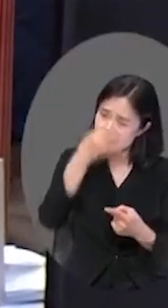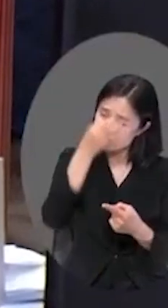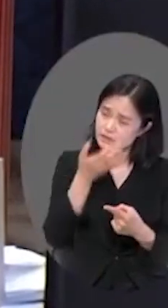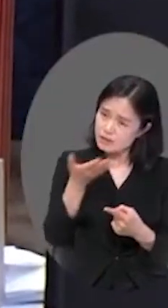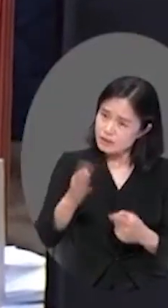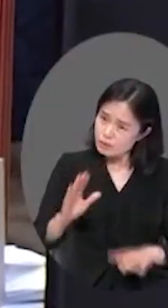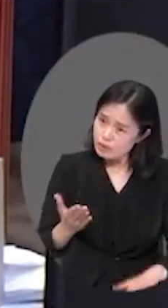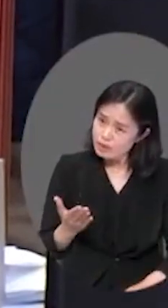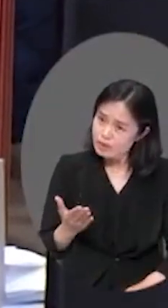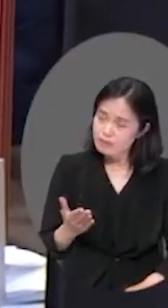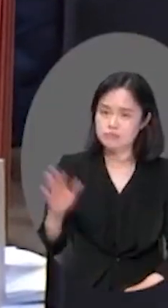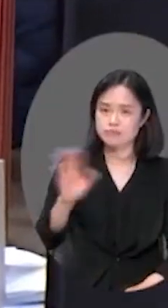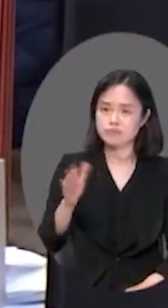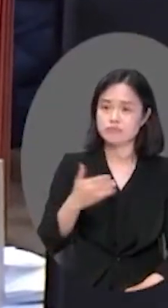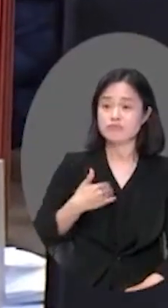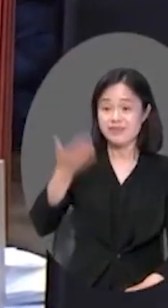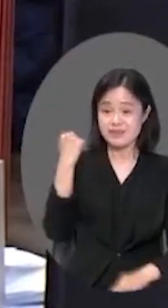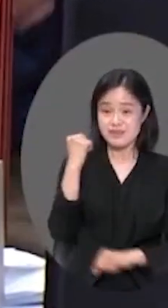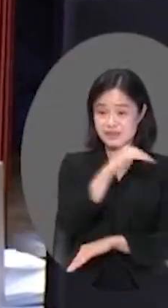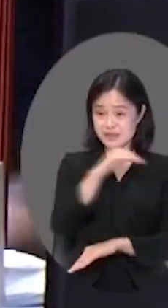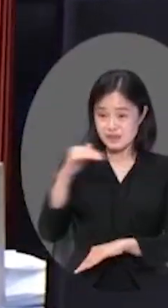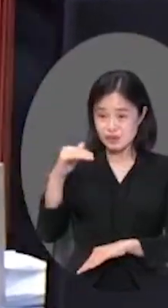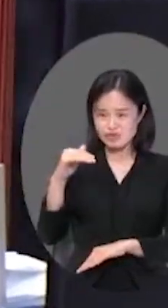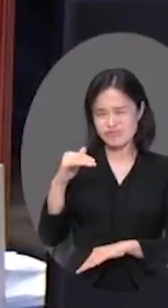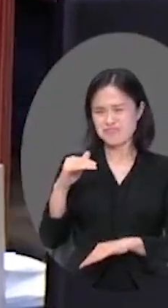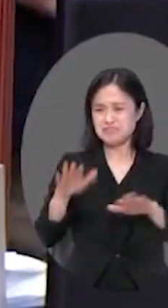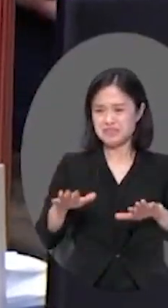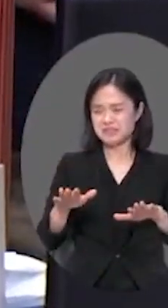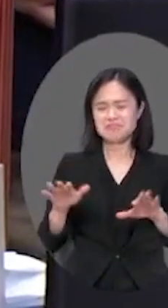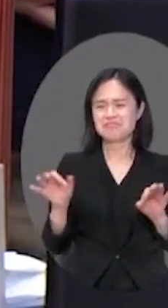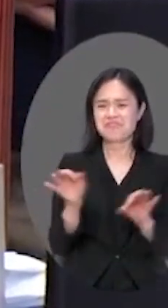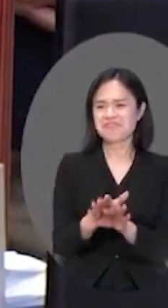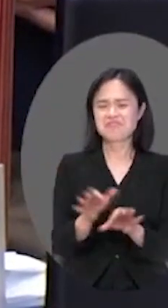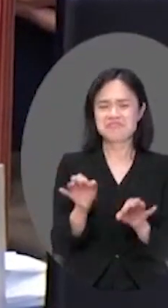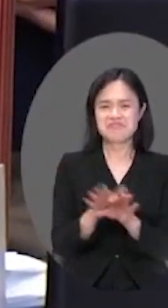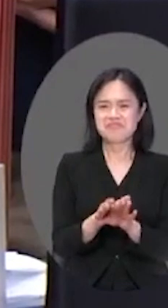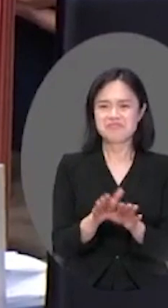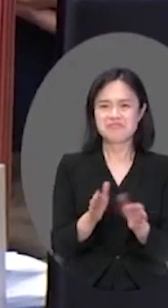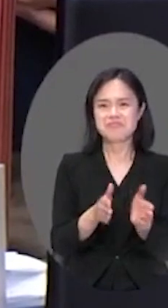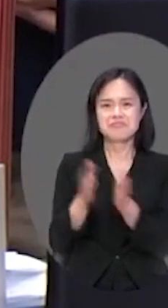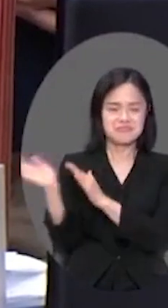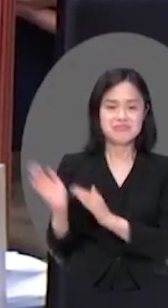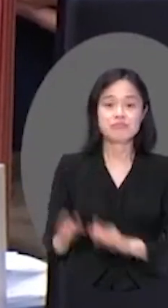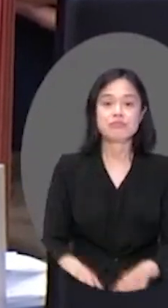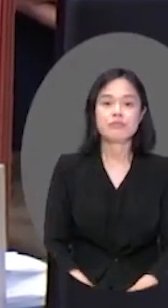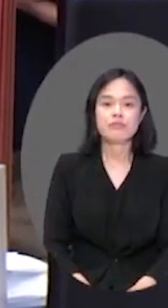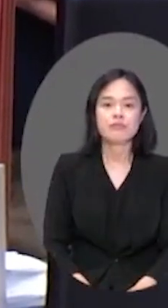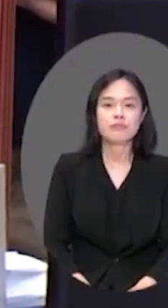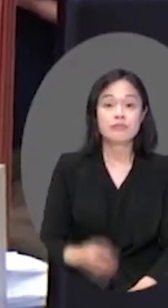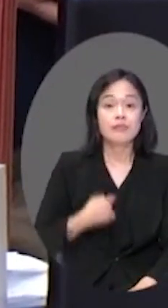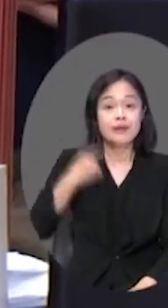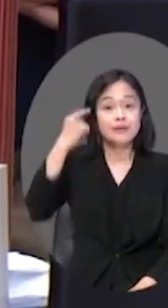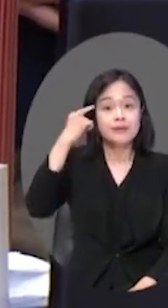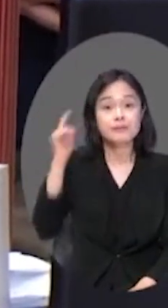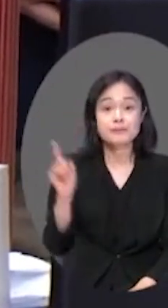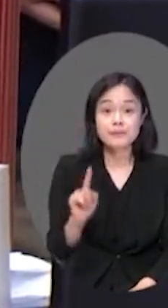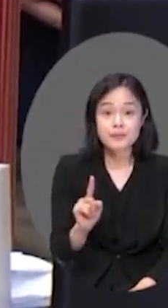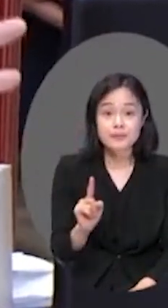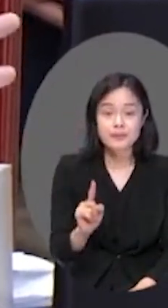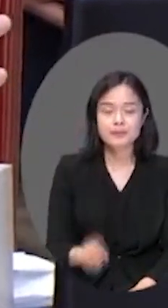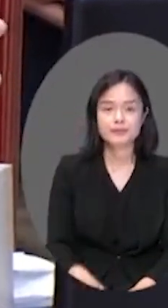기준은 사라졌습니다. 네, 그래서 더 이상 뭐 얘기할 필요 없고요. 그리고 제 생각입니다. 그리고